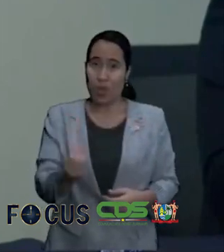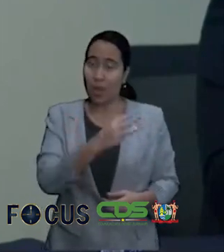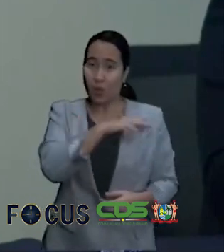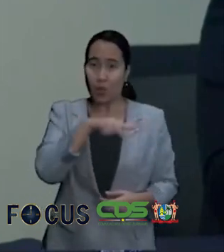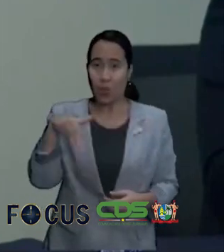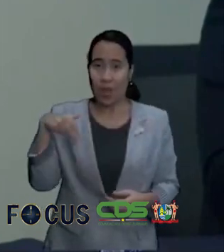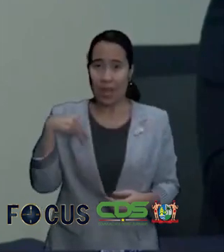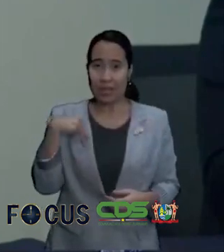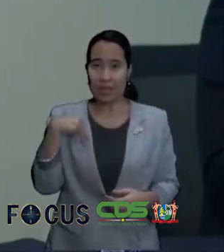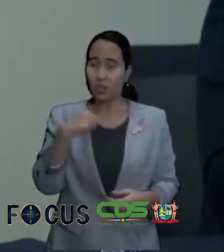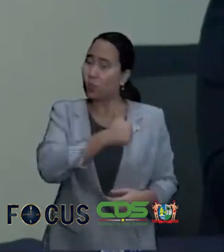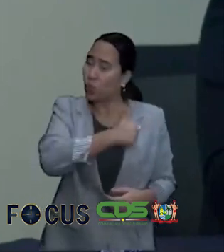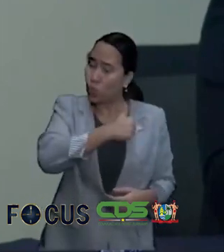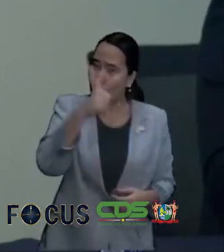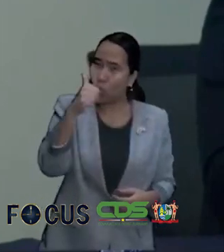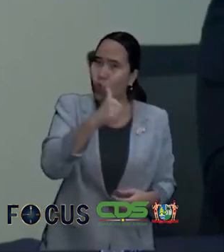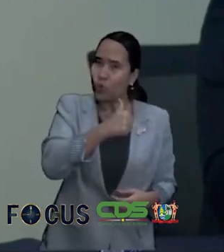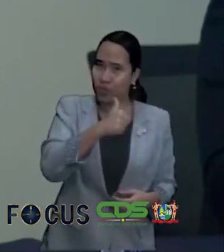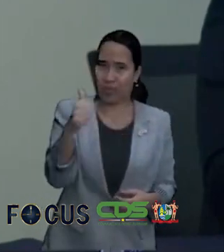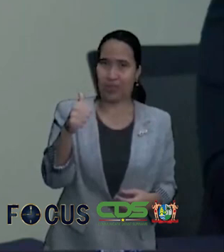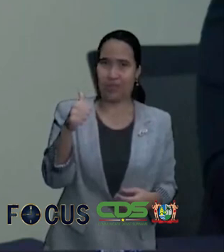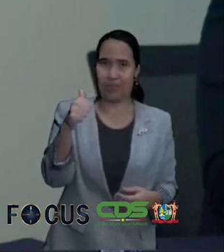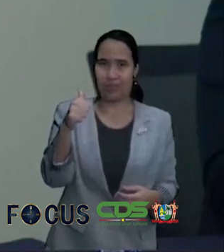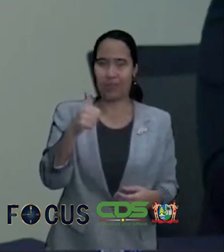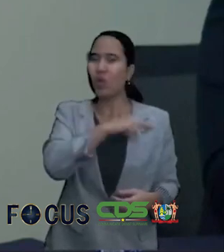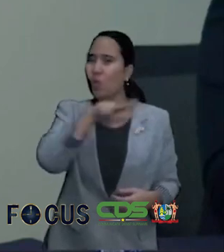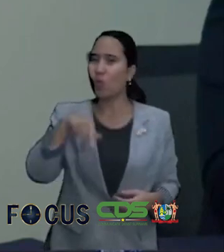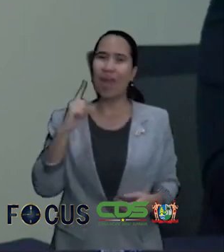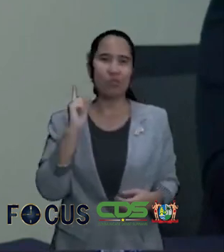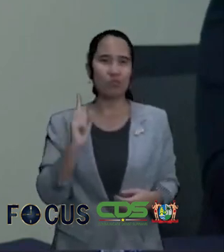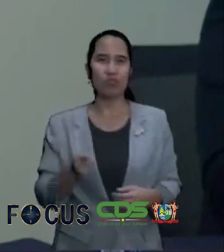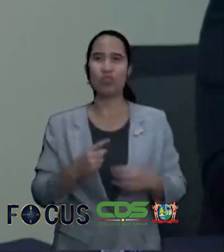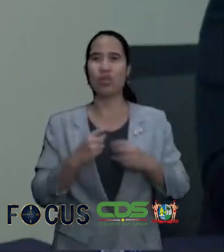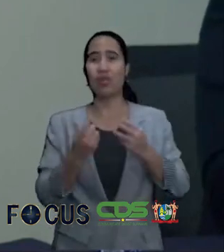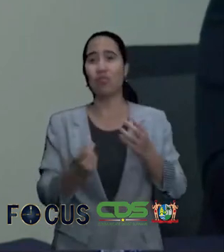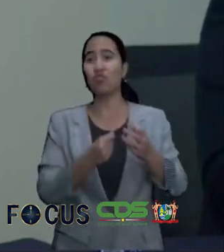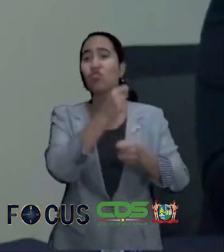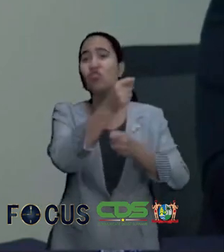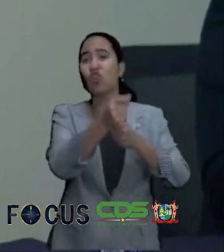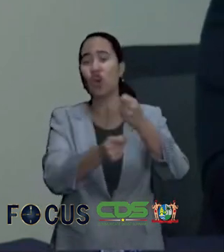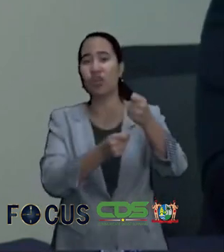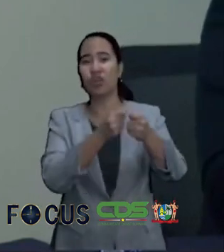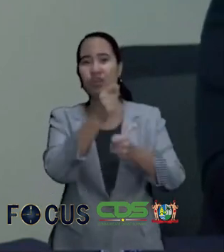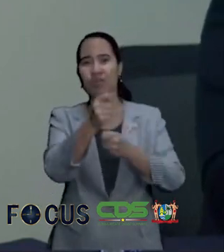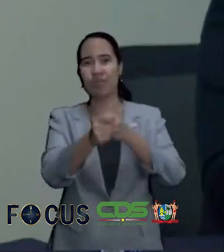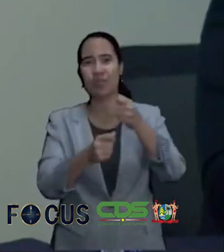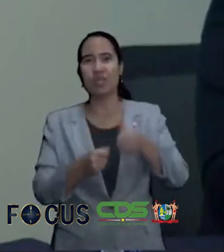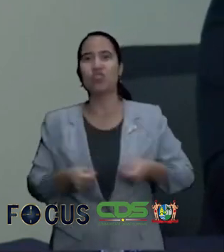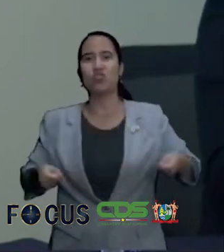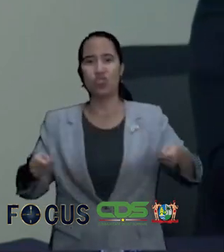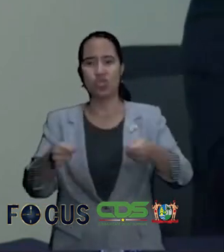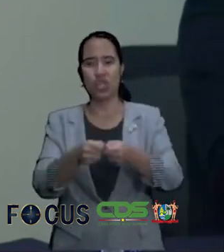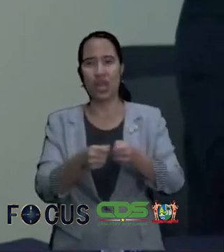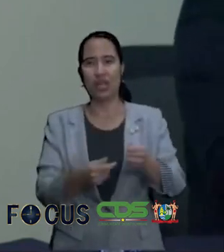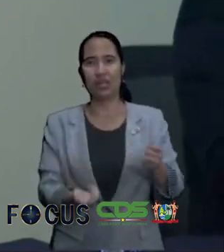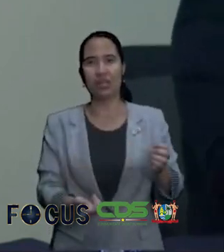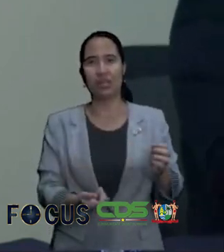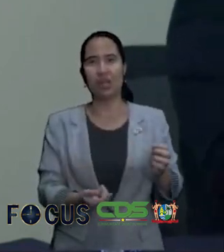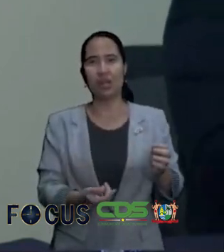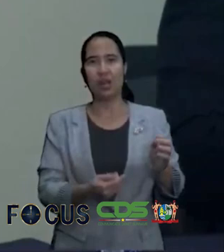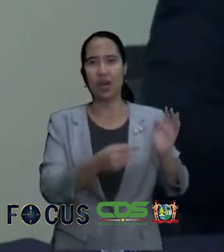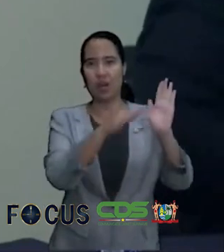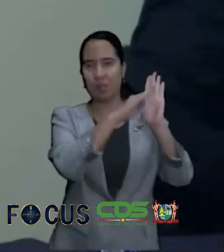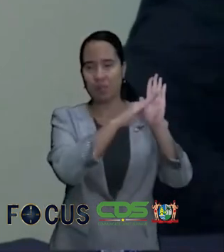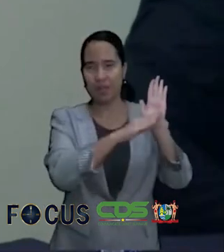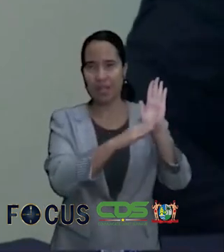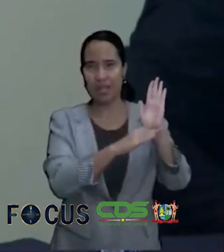vruchten gaat dragen, effectief gaat zijn, dan moeten we ervoor zorgen dat dat sociale beleid kan rusten op de schouders